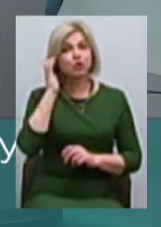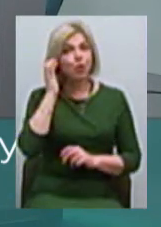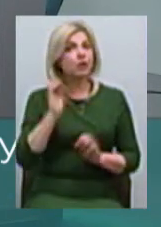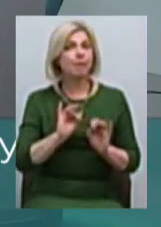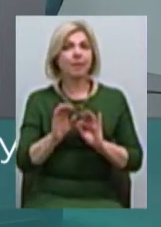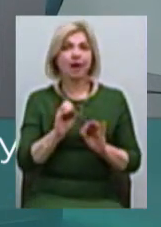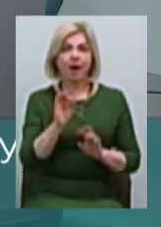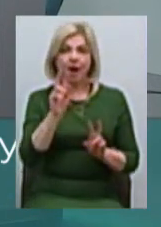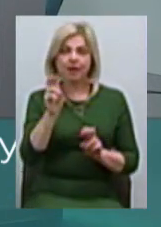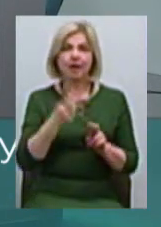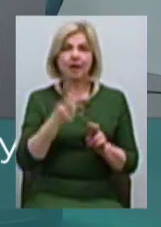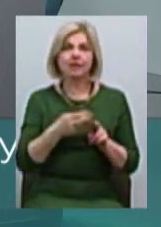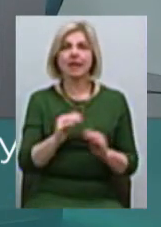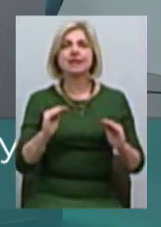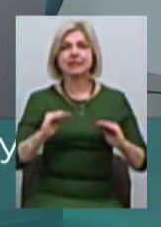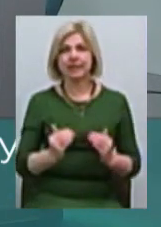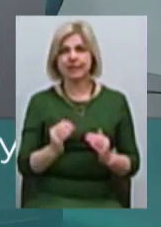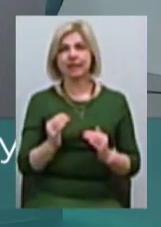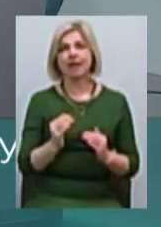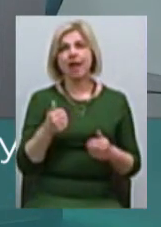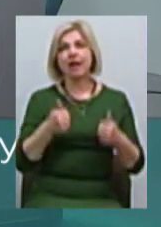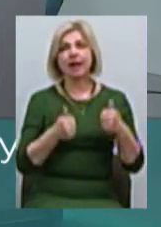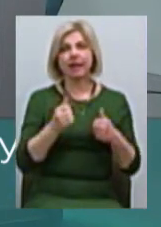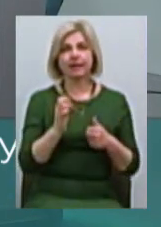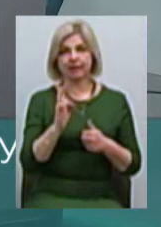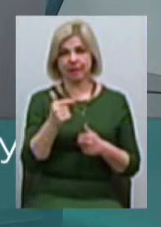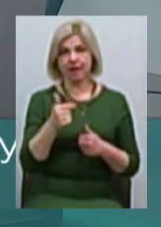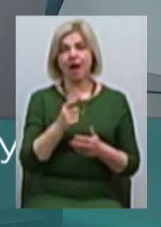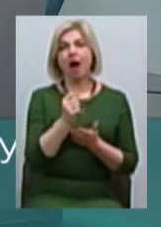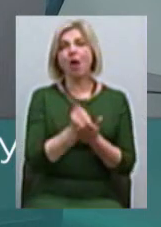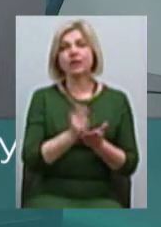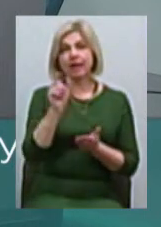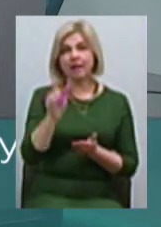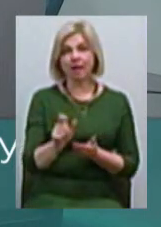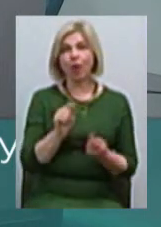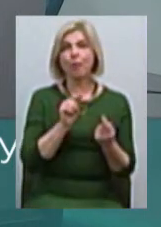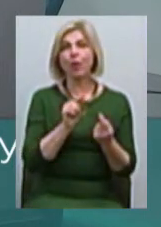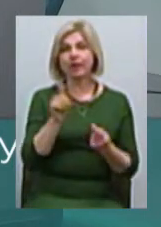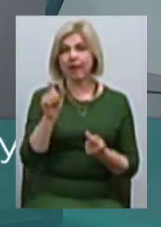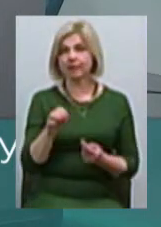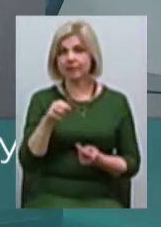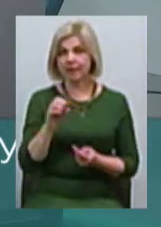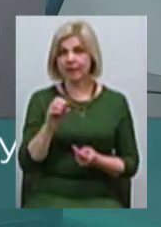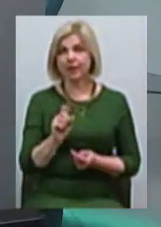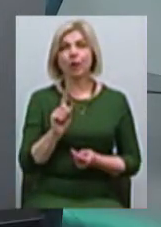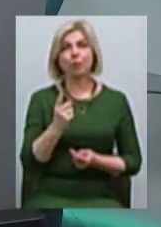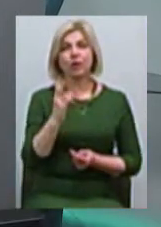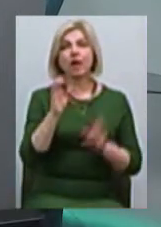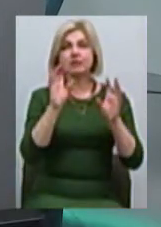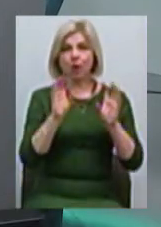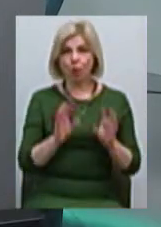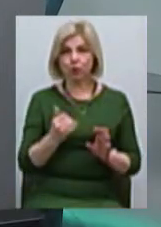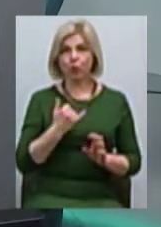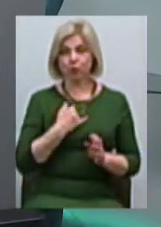передбачає, в принципі, знизити рейтинг кандидата, опонента. А наскільки, в принципі, у нас законом передбачено,